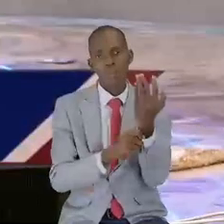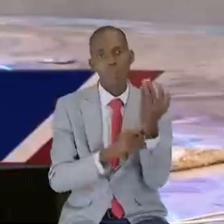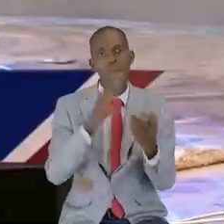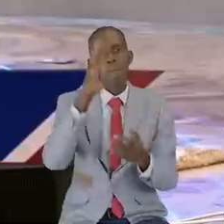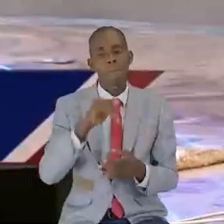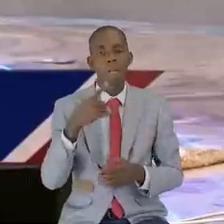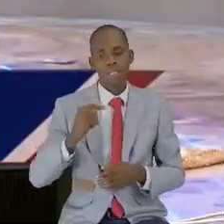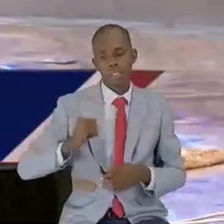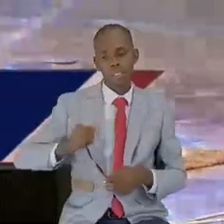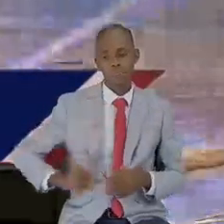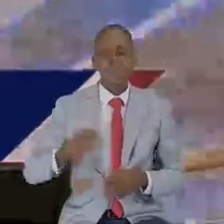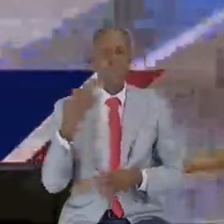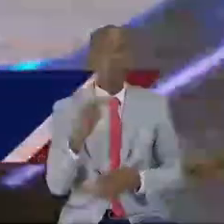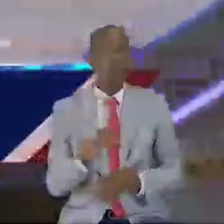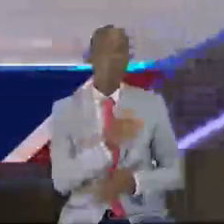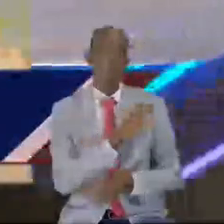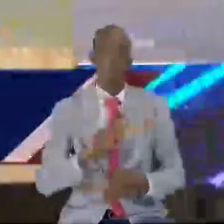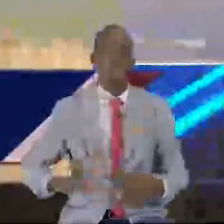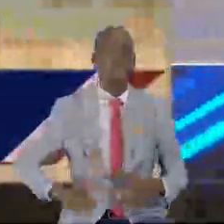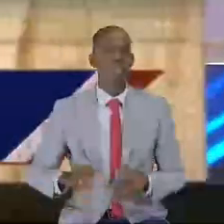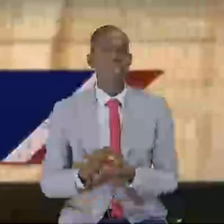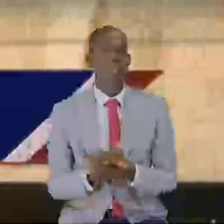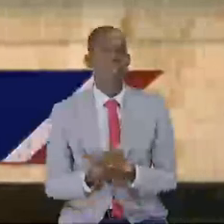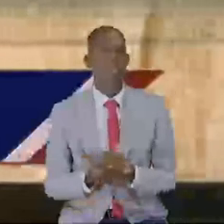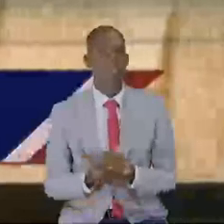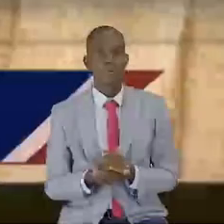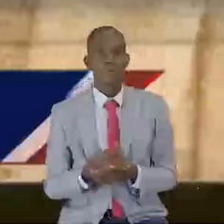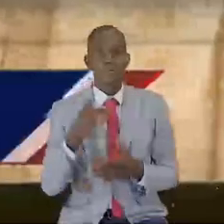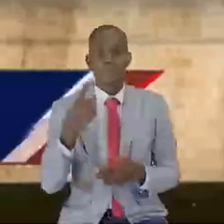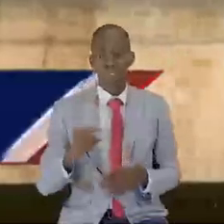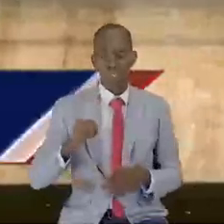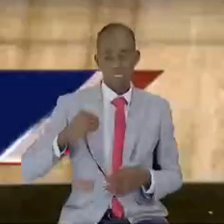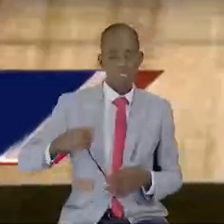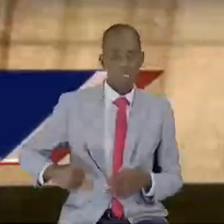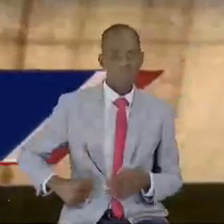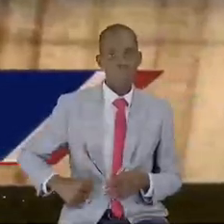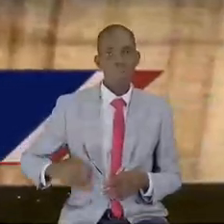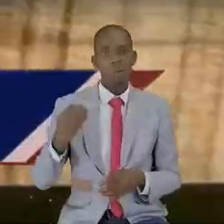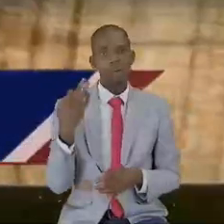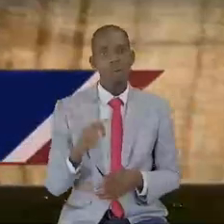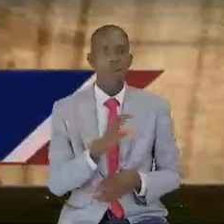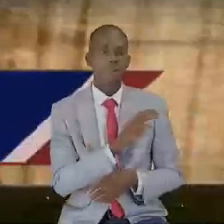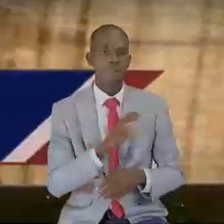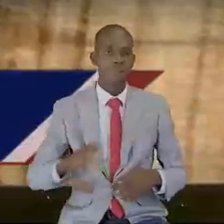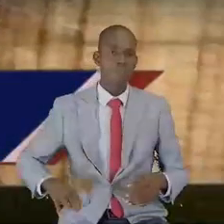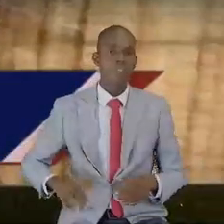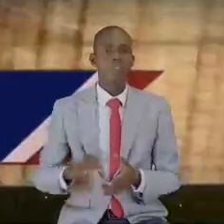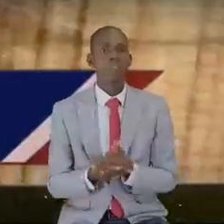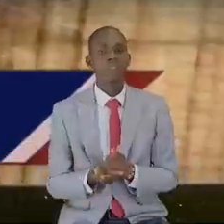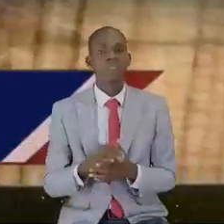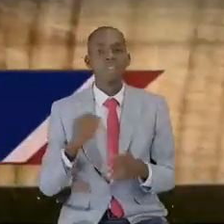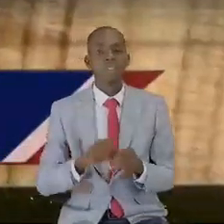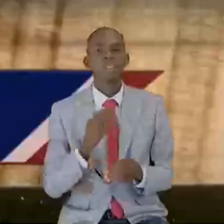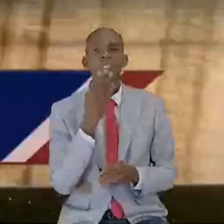par la circoncision de Christ. La circoncision de Christ.